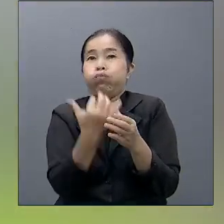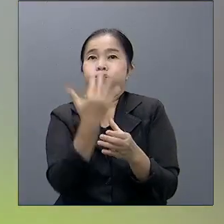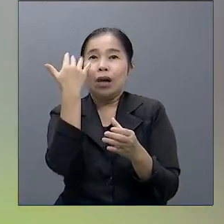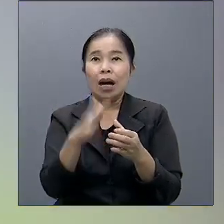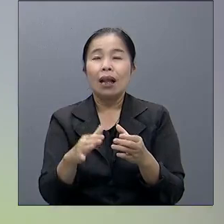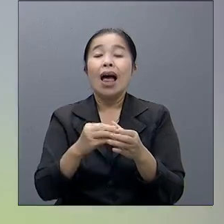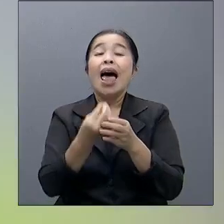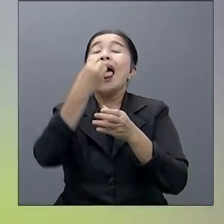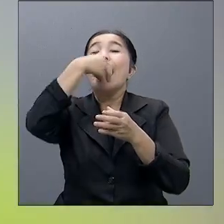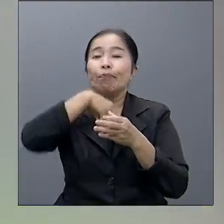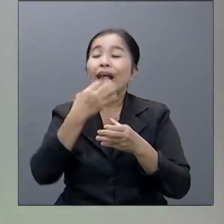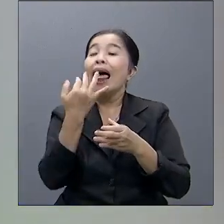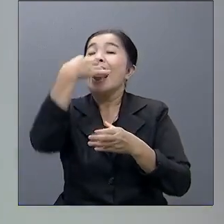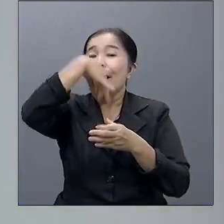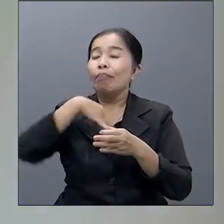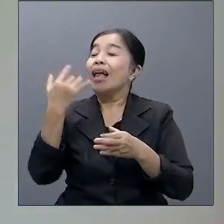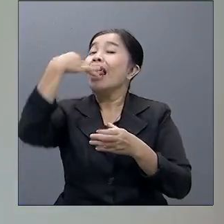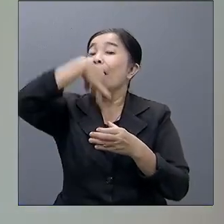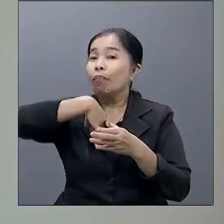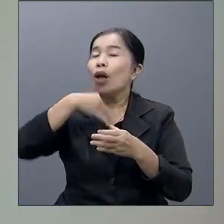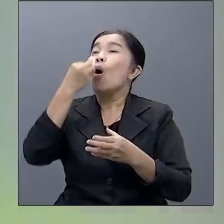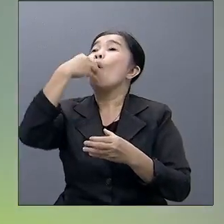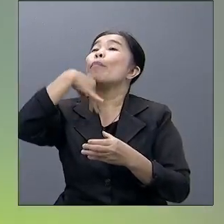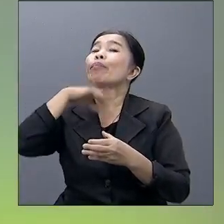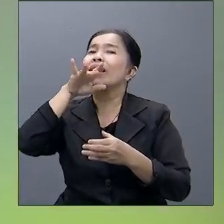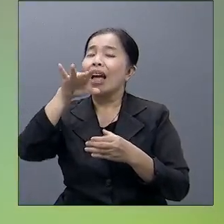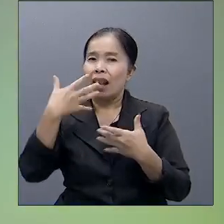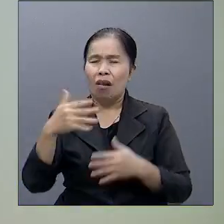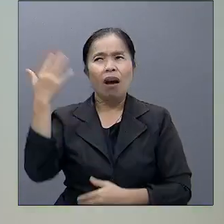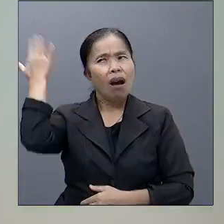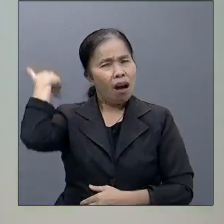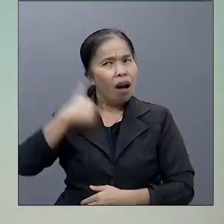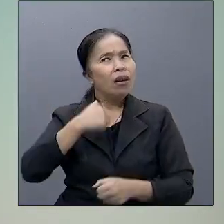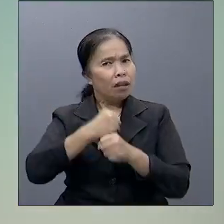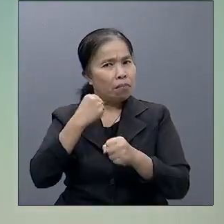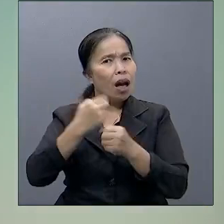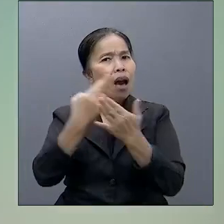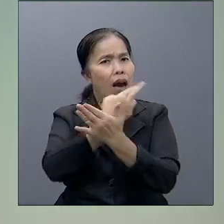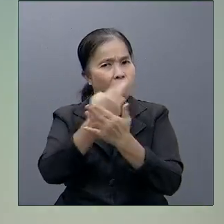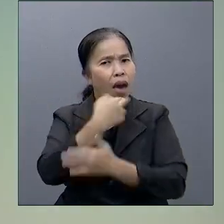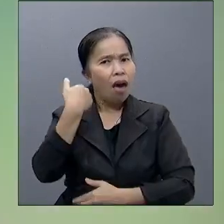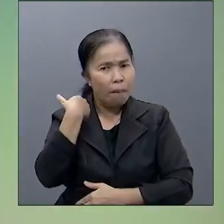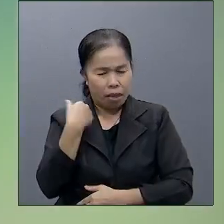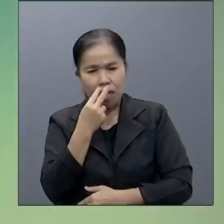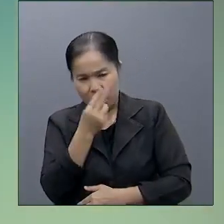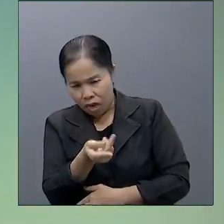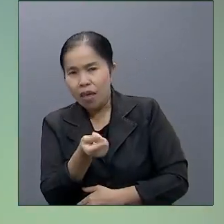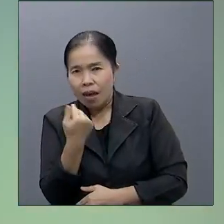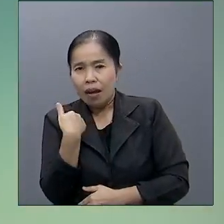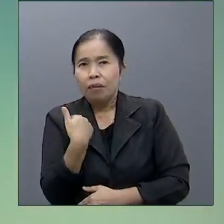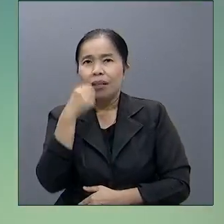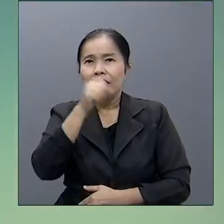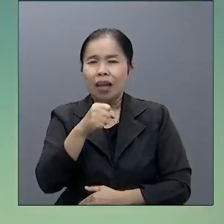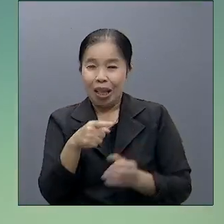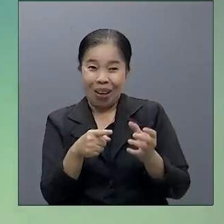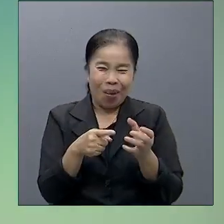กินไปทั้งแบบนั้นทั้งที่มีควันออกมา วันก่อนพี่ไปทำงานระยองอะแล้วเขามีแบบเป็นฟู้ดแฟนเนี่ยพี่ก็เห็นแบบนี้นะซึ่งมันก็ดูน่